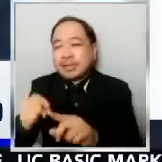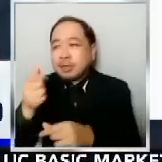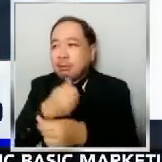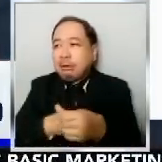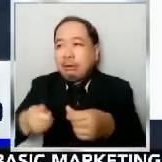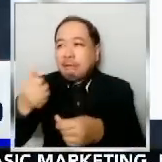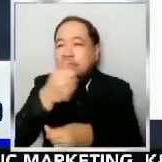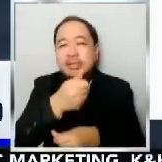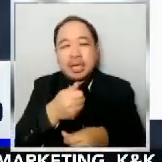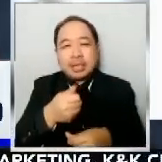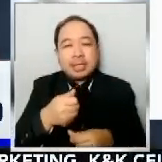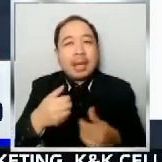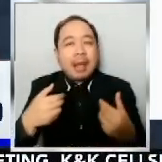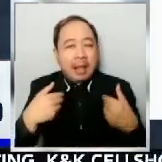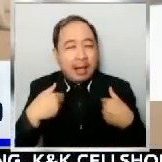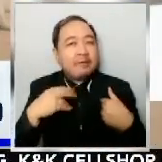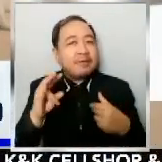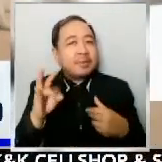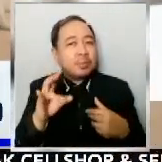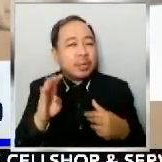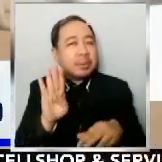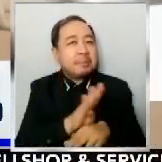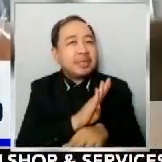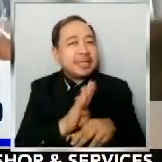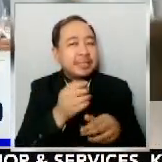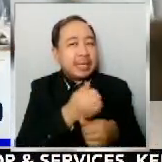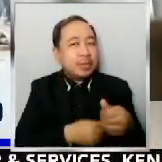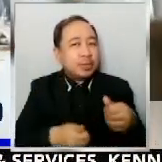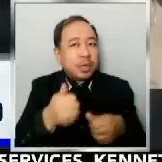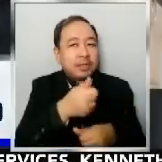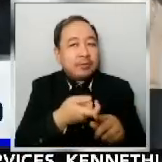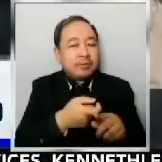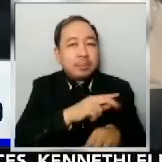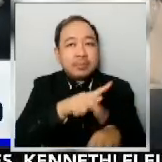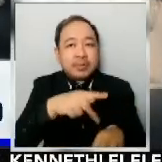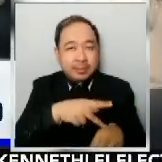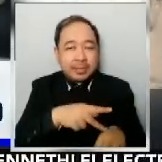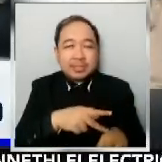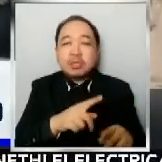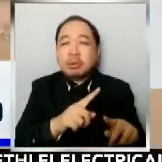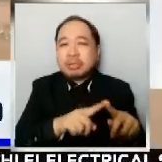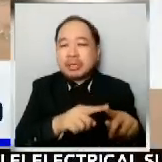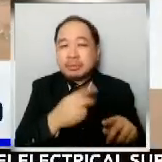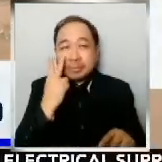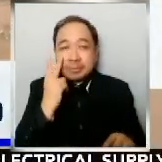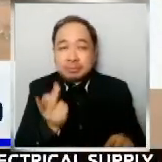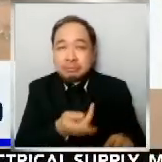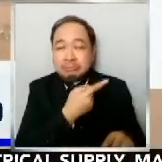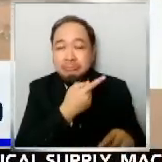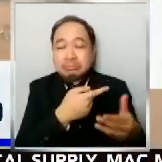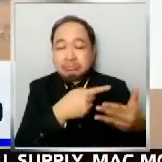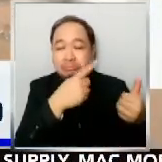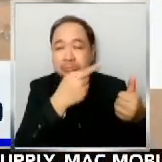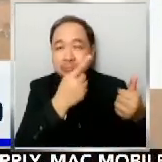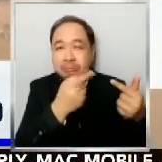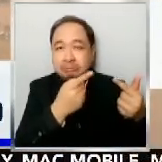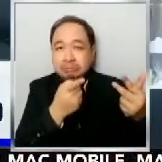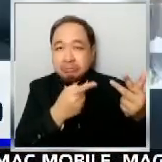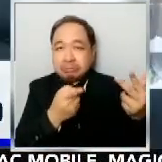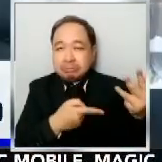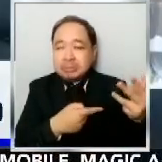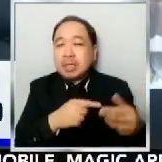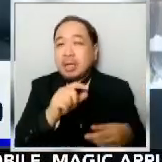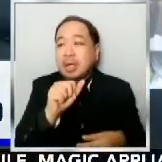7 business tycoons mula sa Pilipinas na sina Sabine Aboitiz, Kevin Andrutan, Jaime Sobel de Ayala,